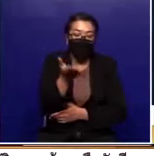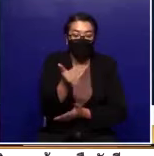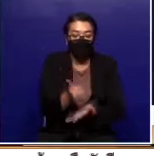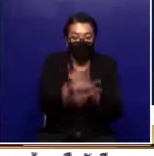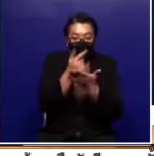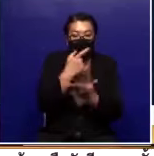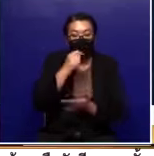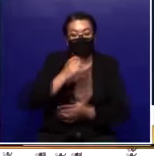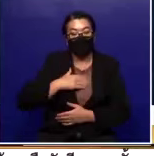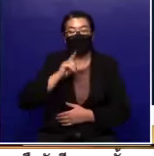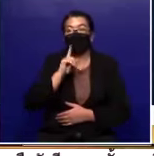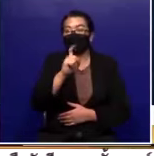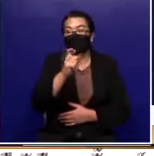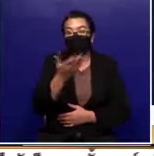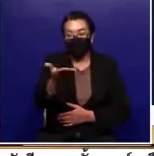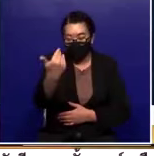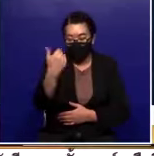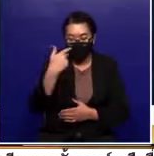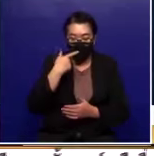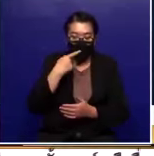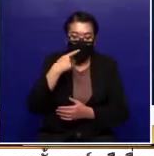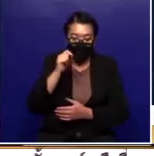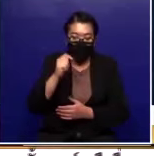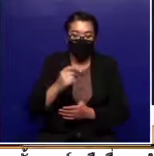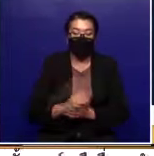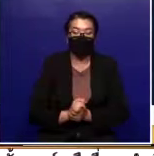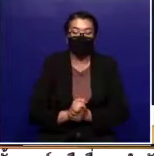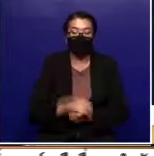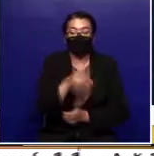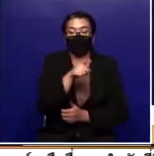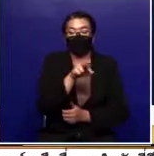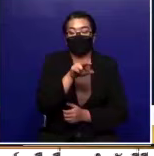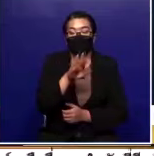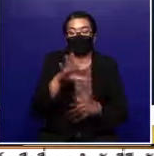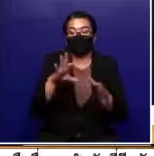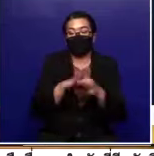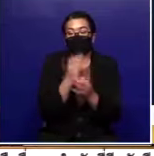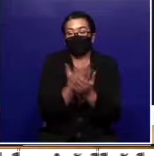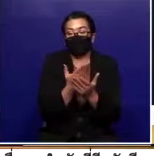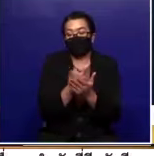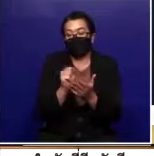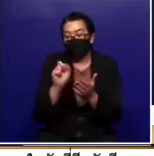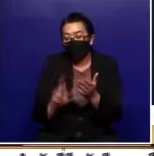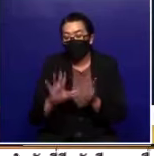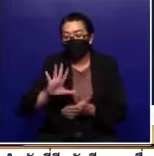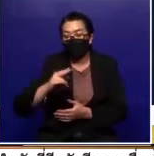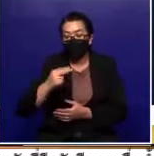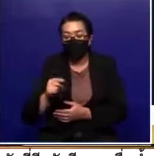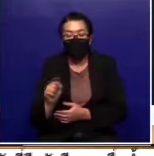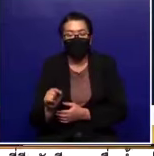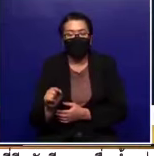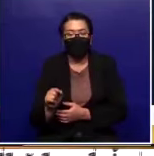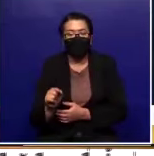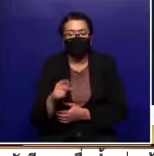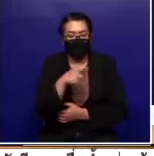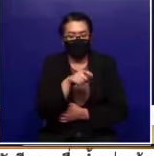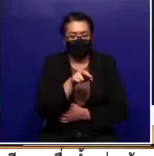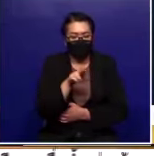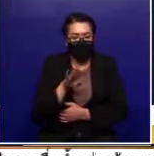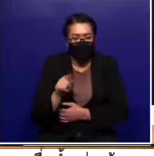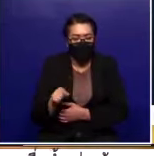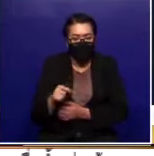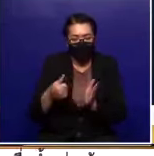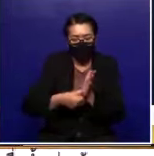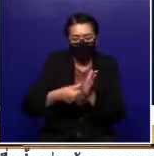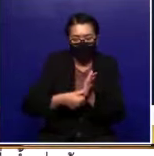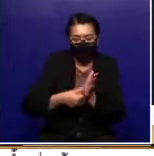มถามเนี่ยตอบด้วยว่าจริงไหมพรบ.วิธีงบประมาณให้มีกองทุนสำรอง 50,000 ครับพรบ.หนี้สาธารณะท่าน